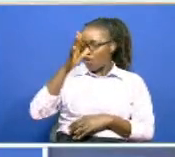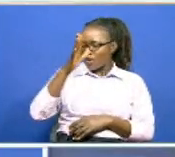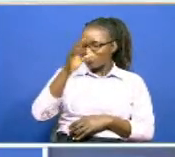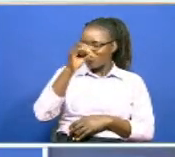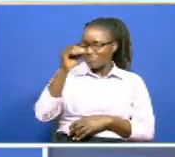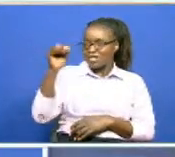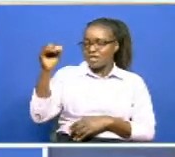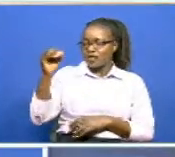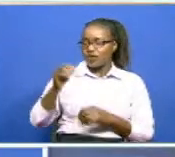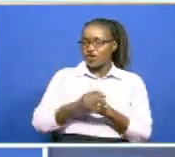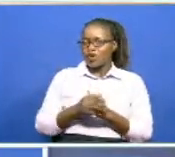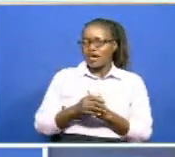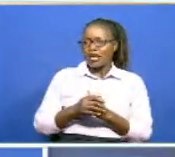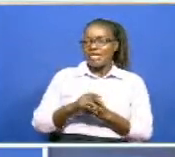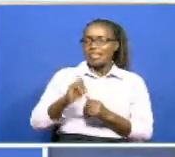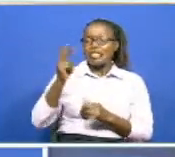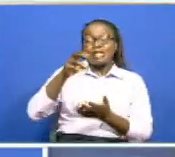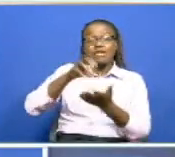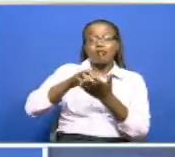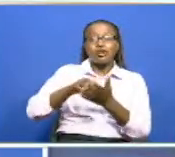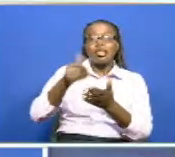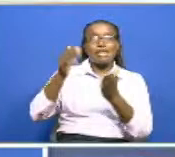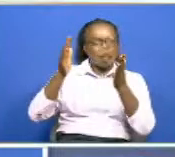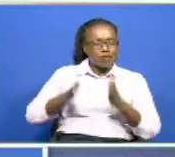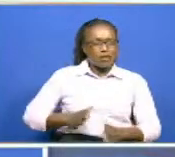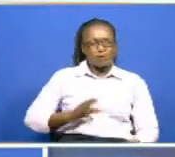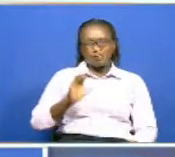not playing second fiddle to anybody.